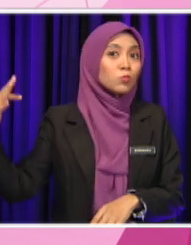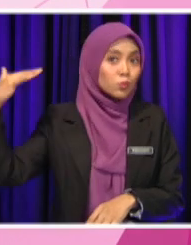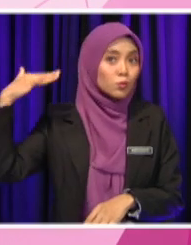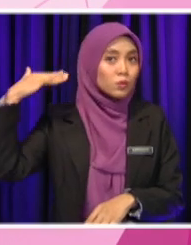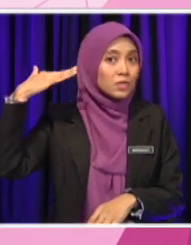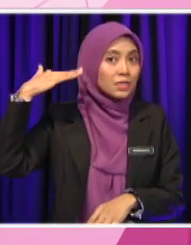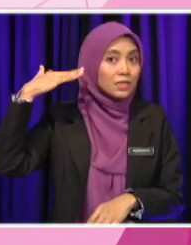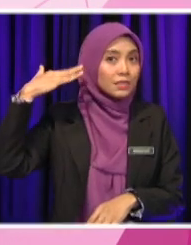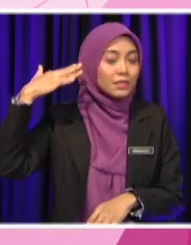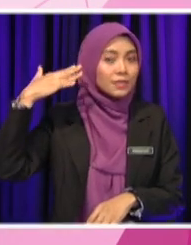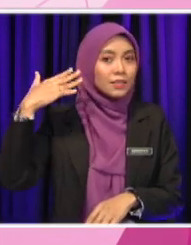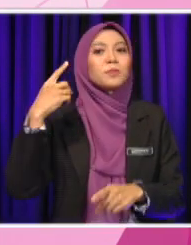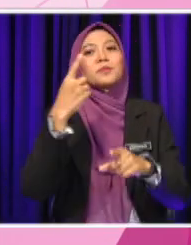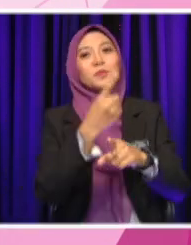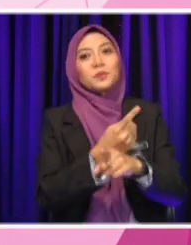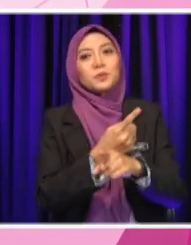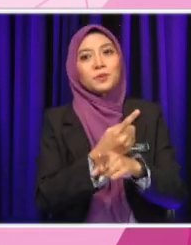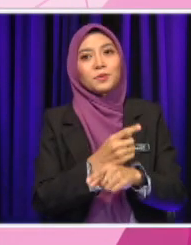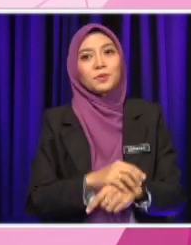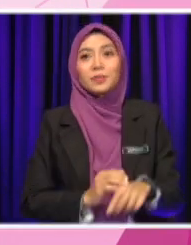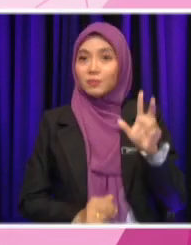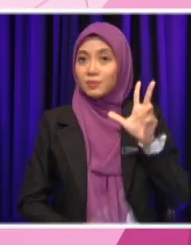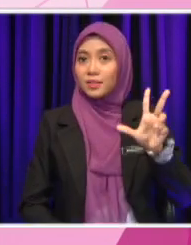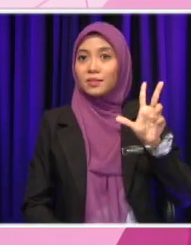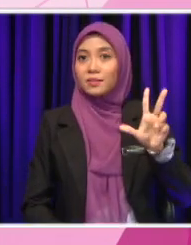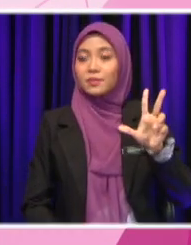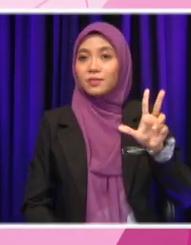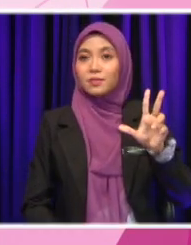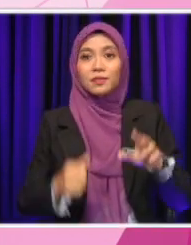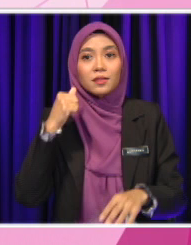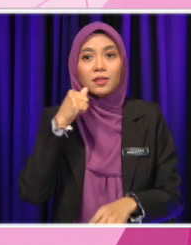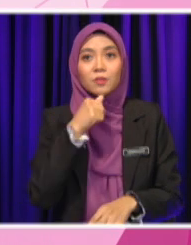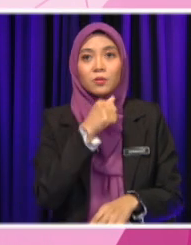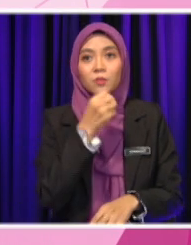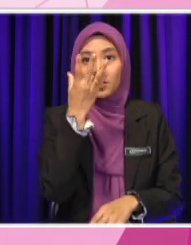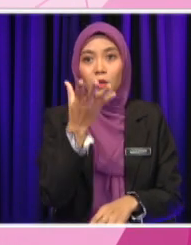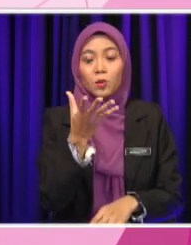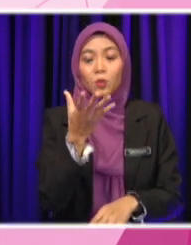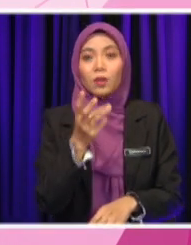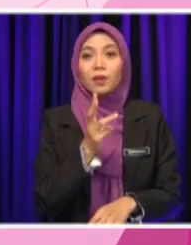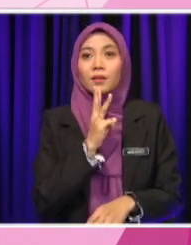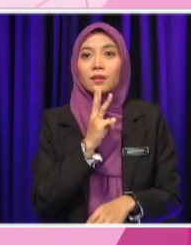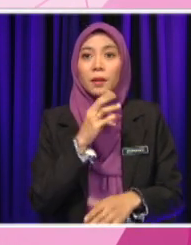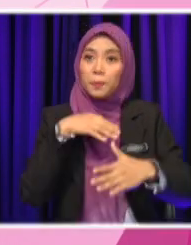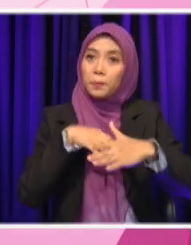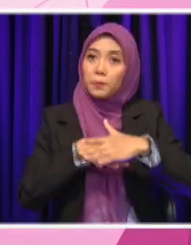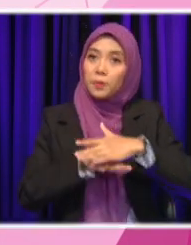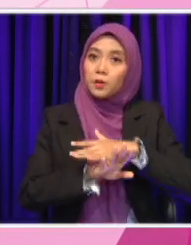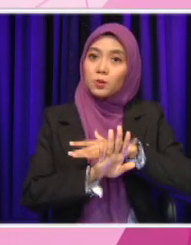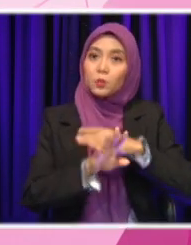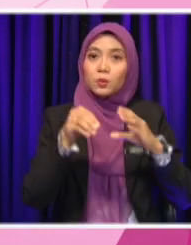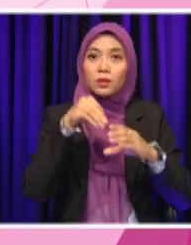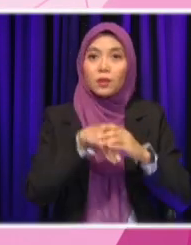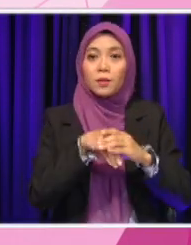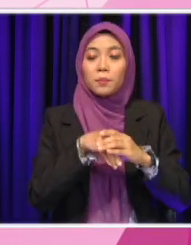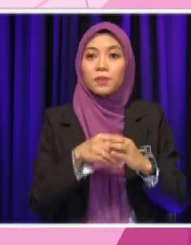Dia berbunyi kan? Betul. Dan yang ketiga, Aiman sebut tadi, pam dihidupkan supaya dia memasukkan air ke dalam tanah